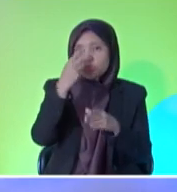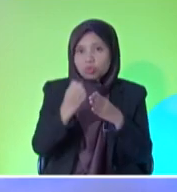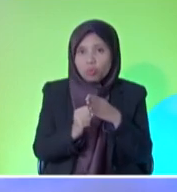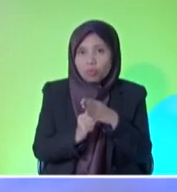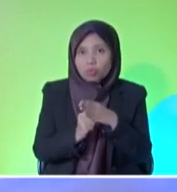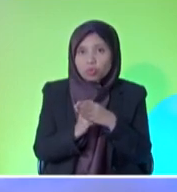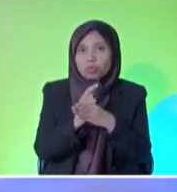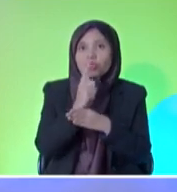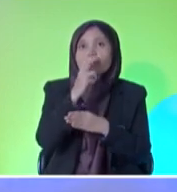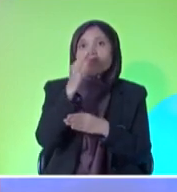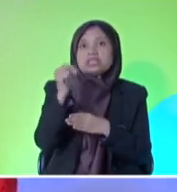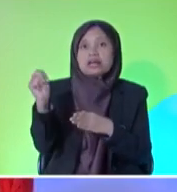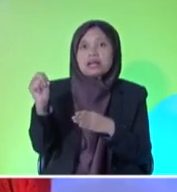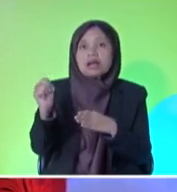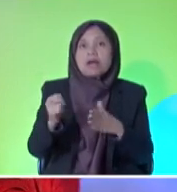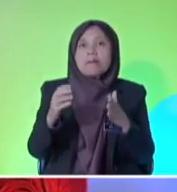ataupun tumbuhan